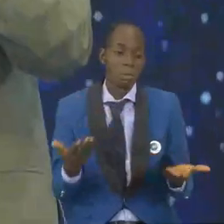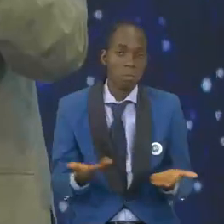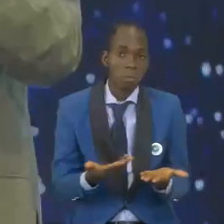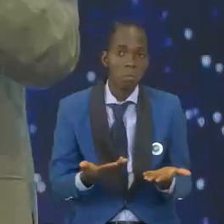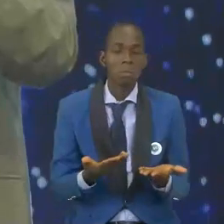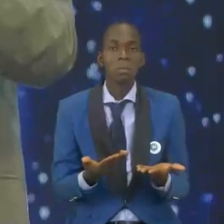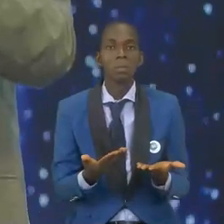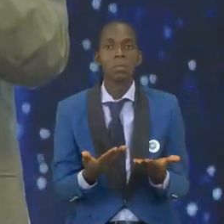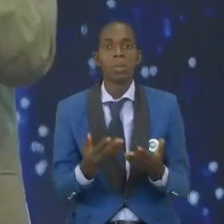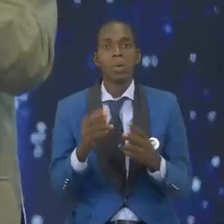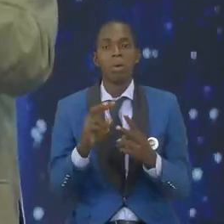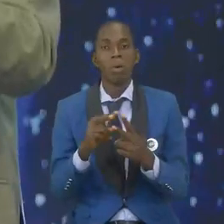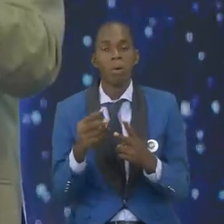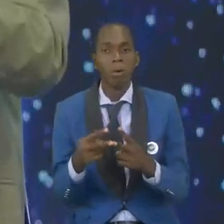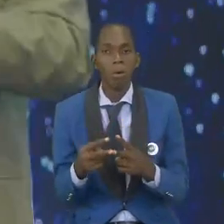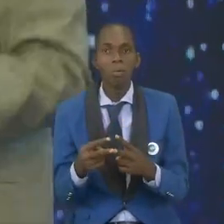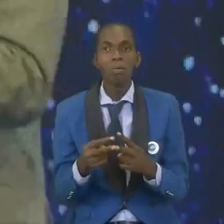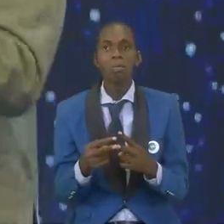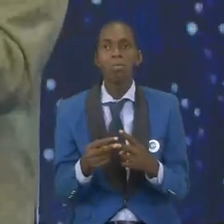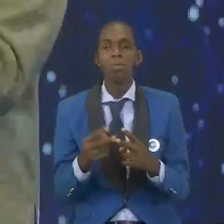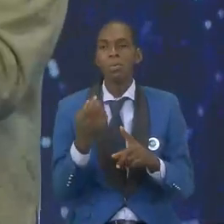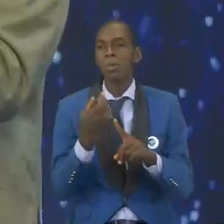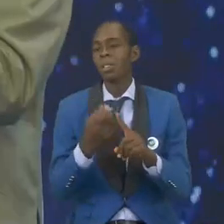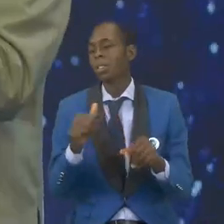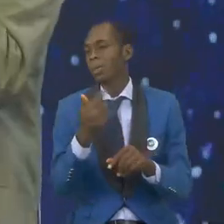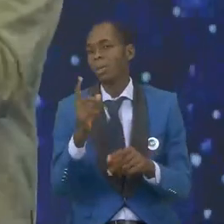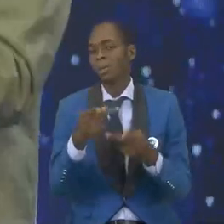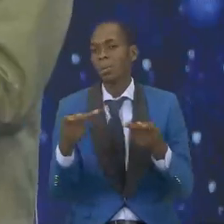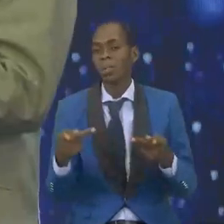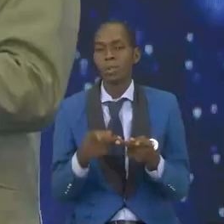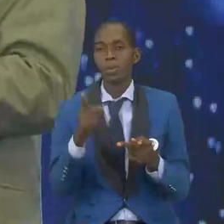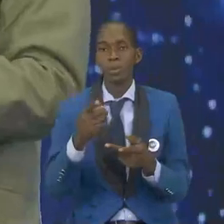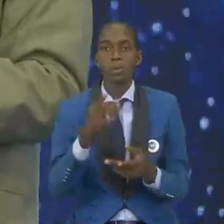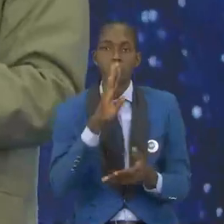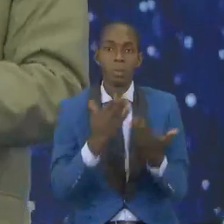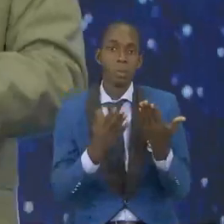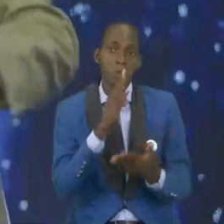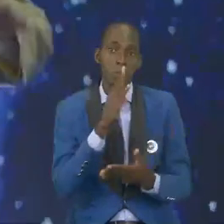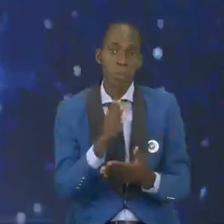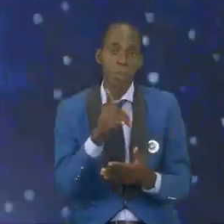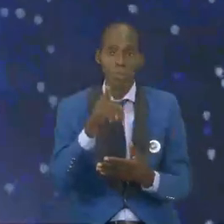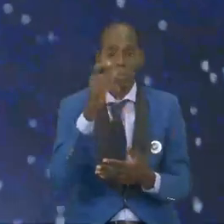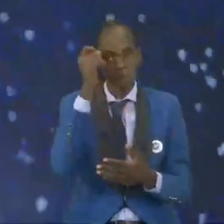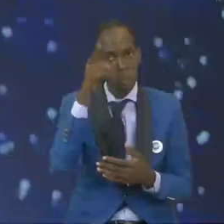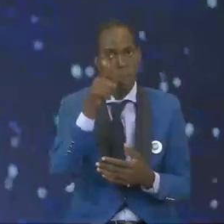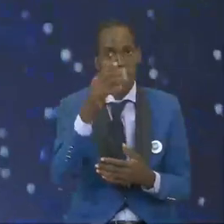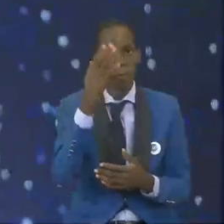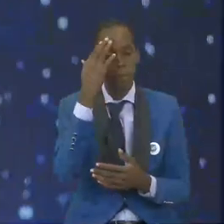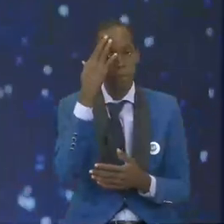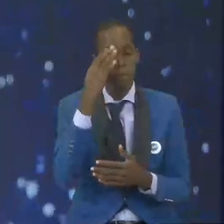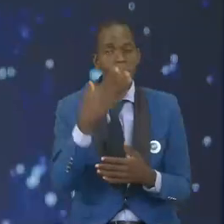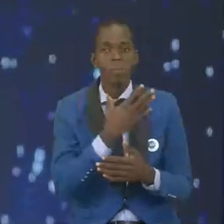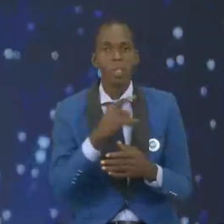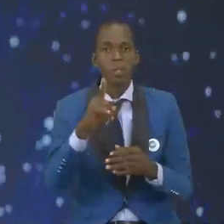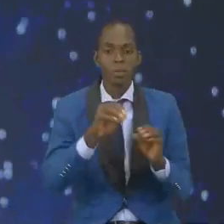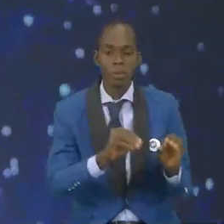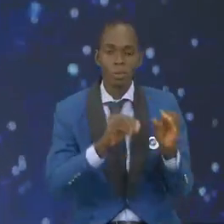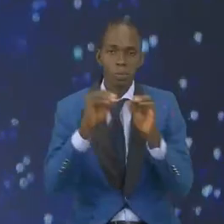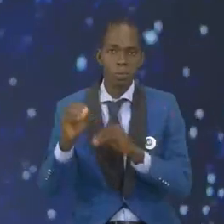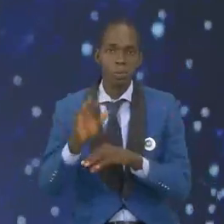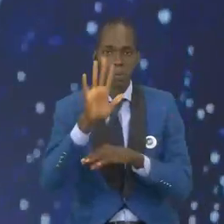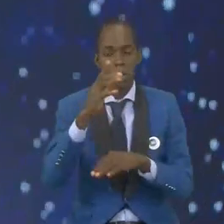principal ici, ou bien que tu sois dans une autre localité, tu dois comprendre que tu sais et tu dois